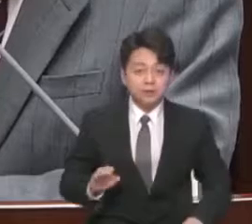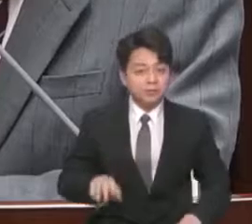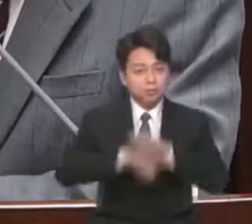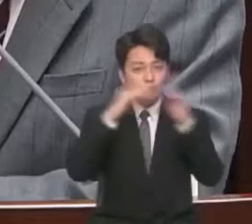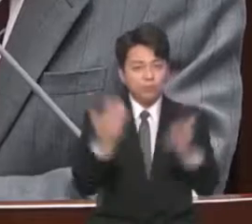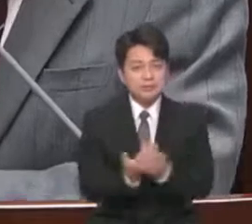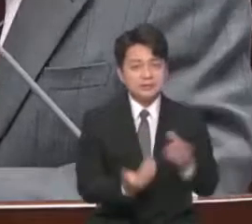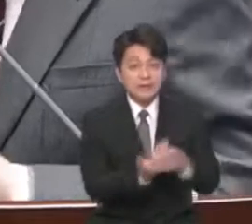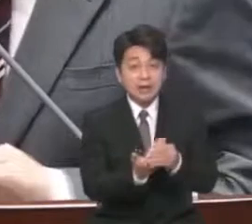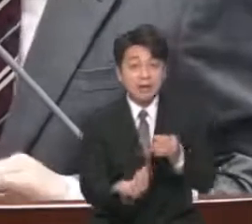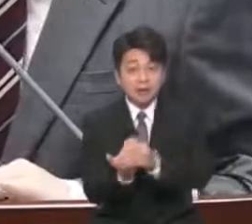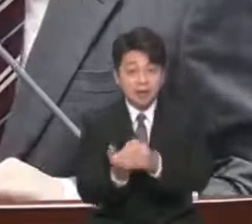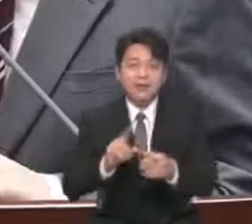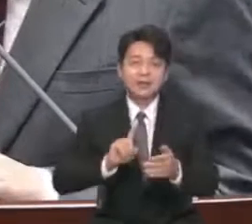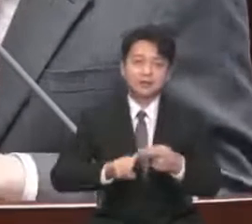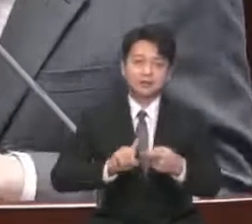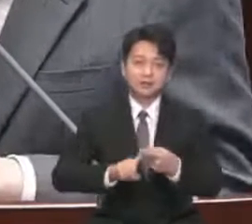그렇게 생각합니다.